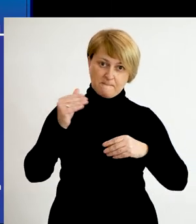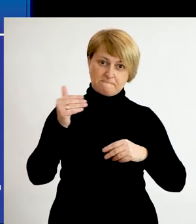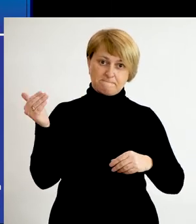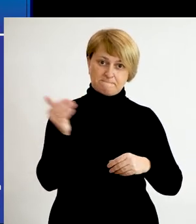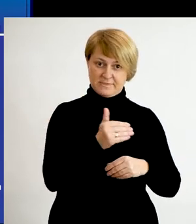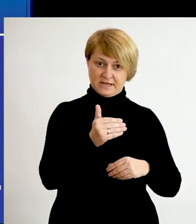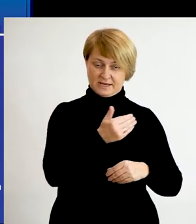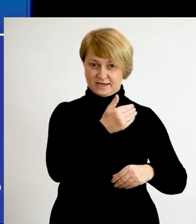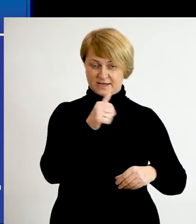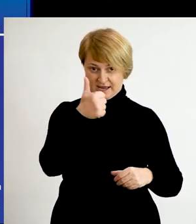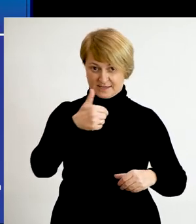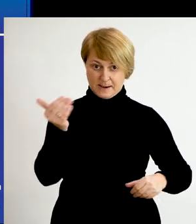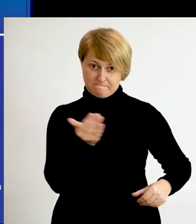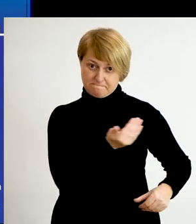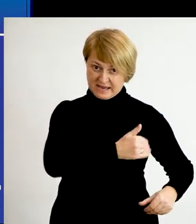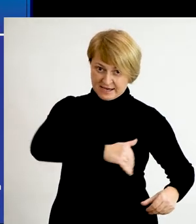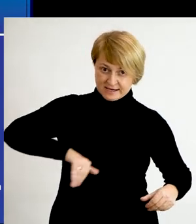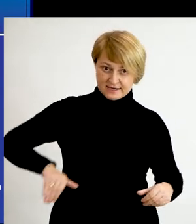mówiłem, do